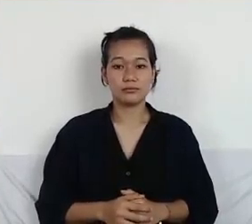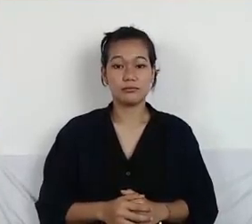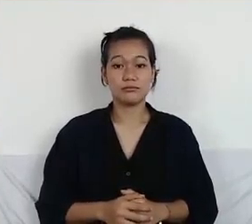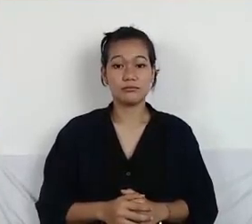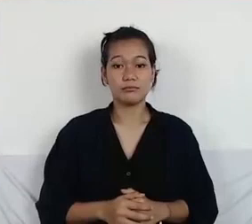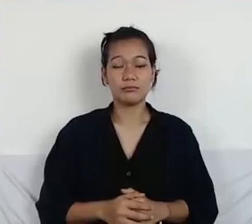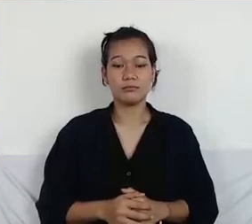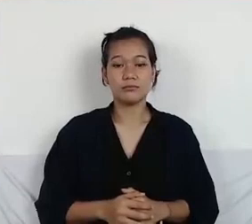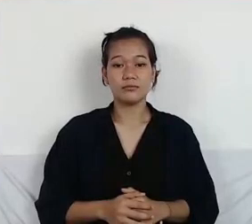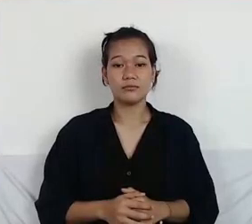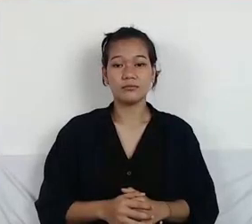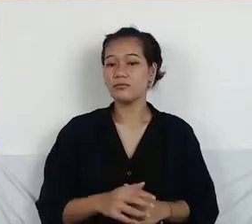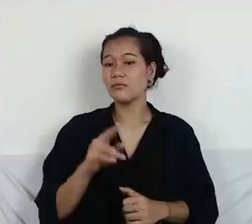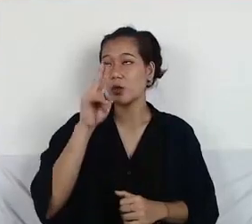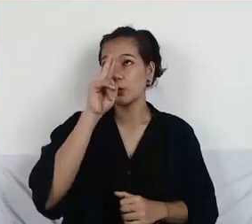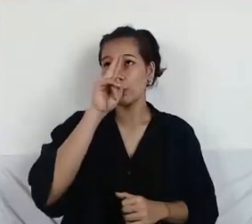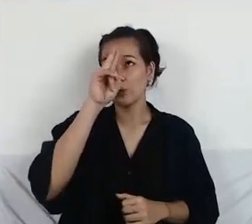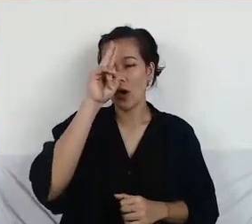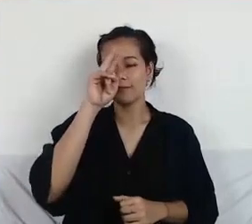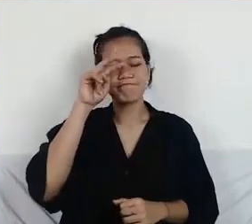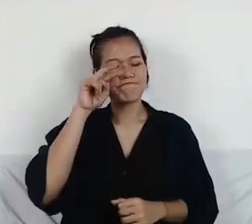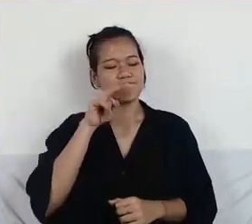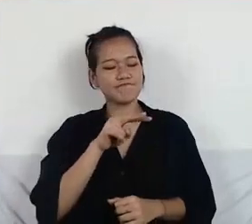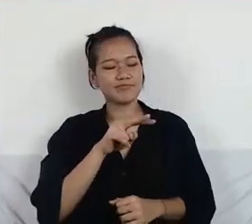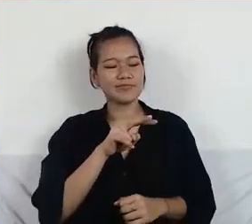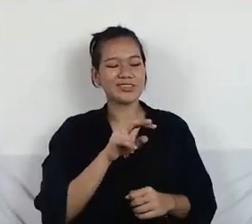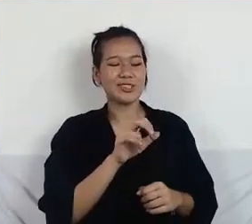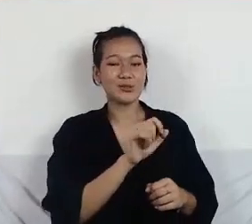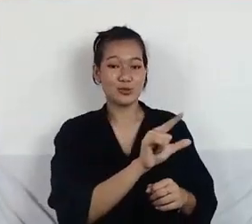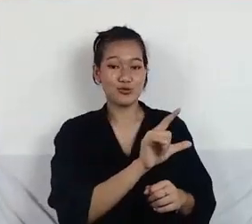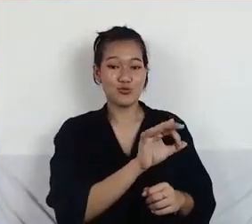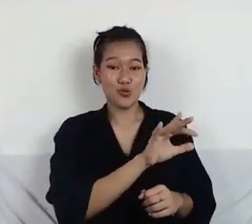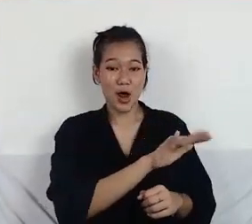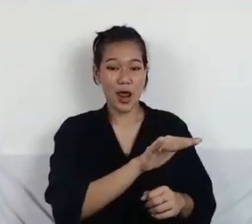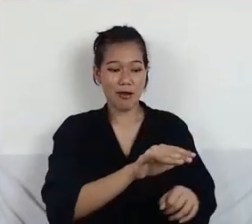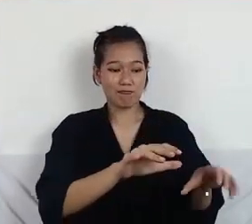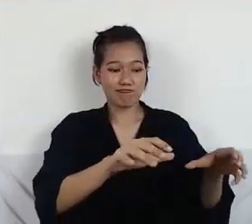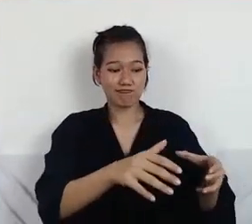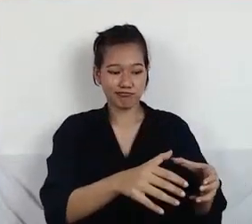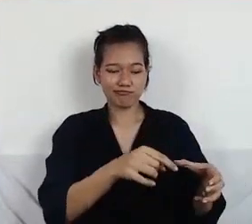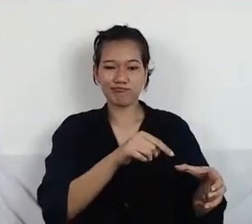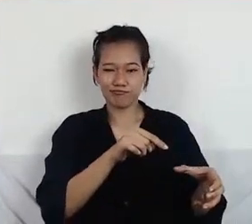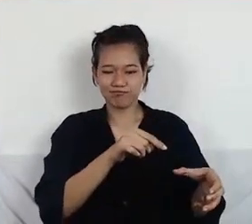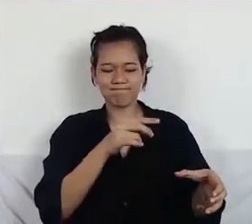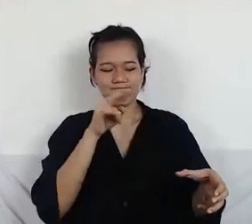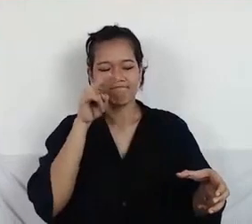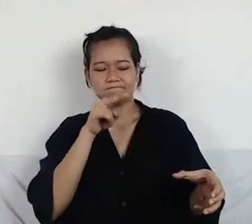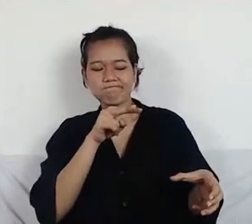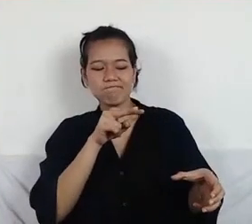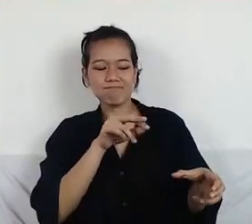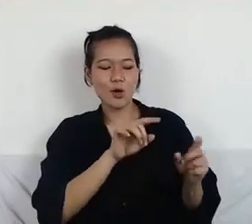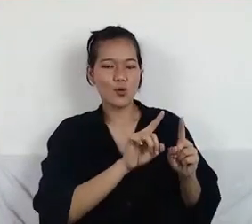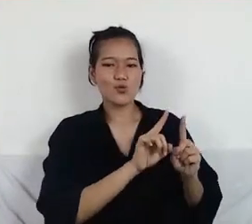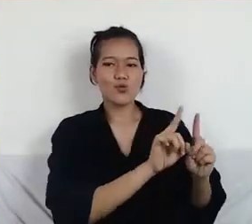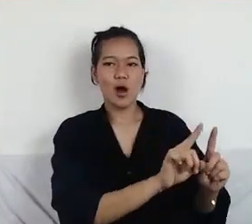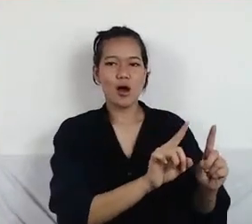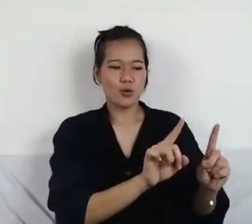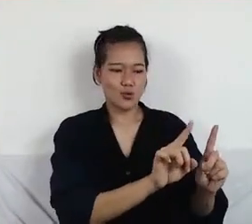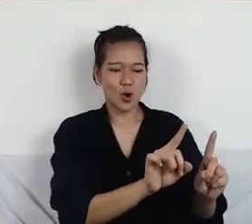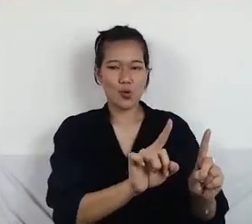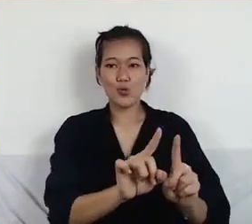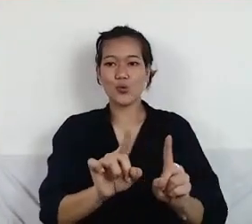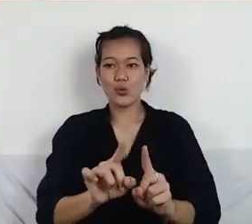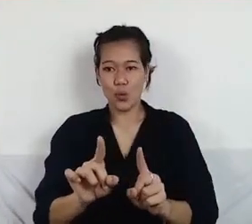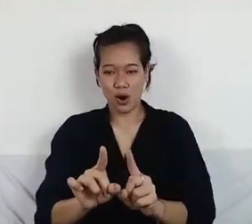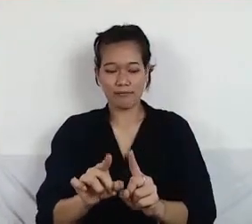Kemudian daripada itu Tuhan menunjuk 70 murid yang lain, lalu mengutus mereka berdua-dua